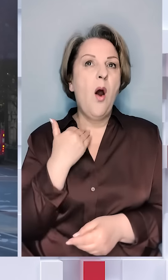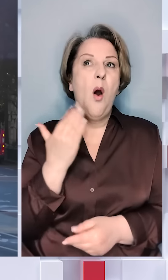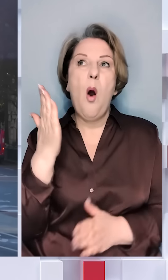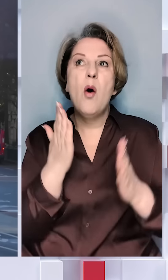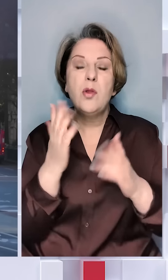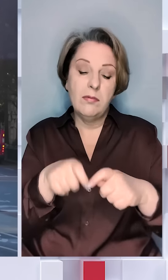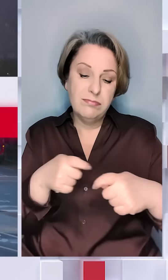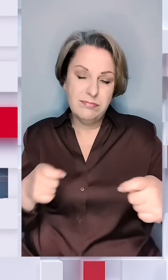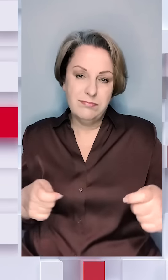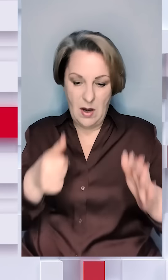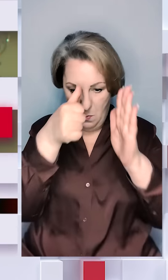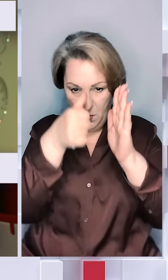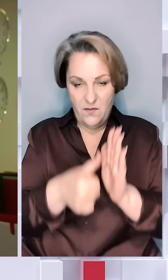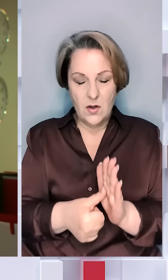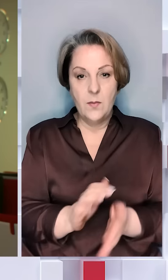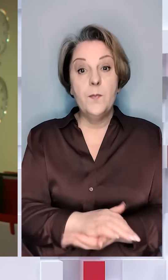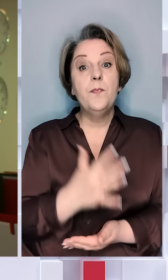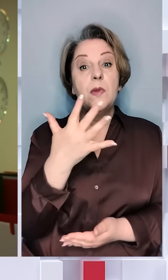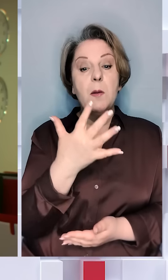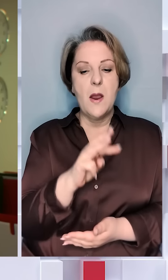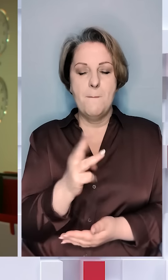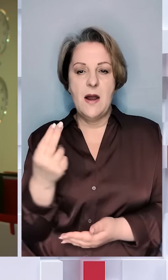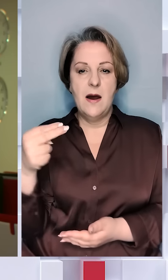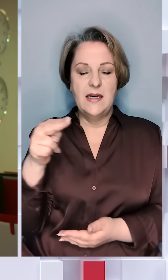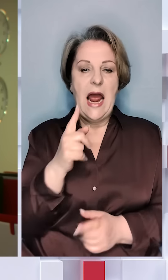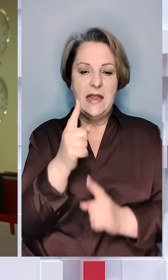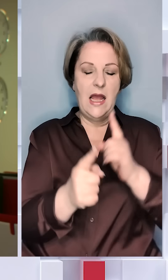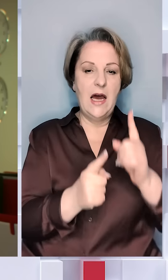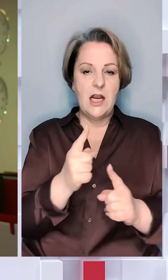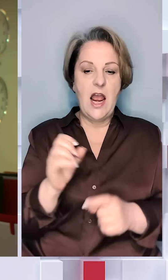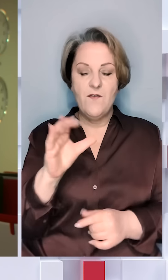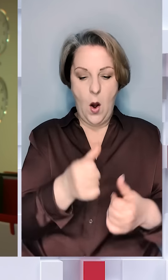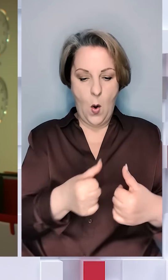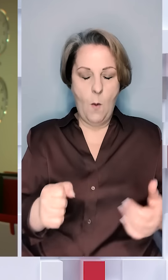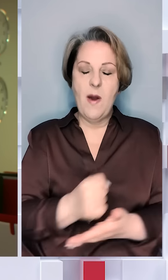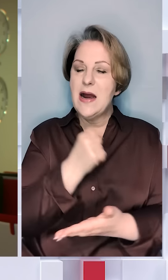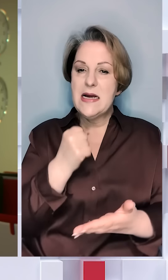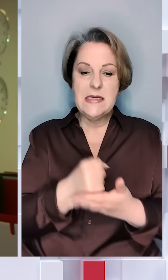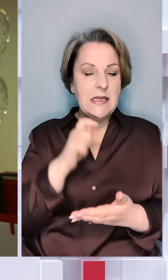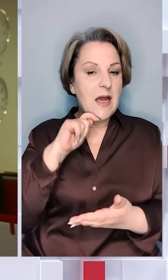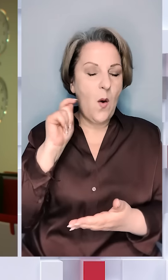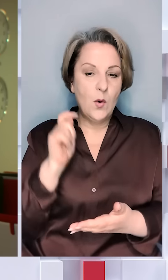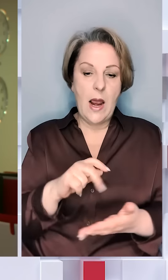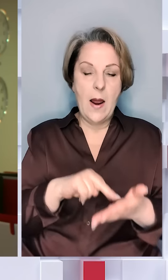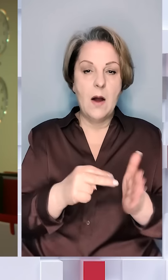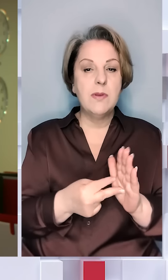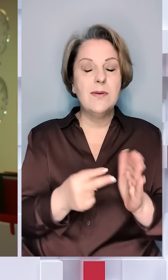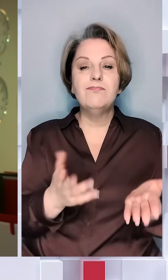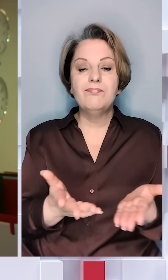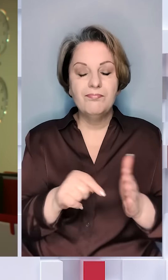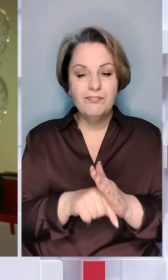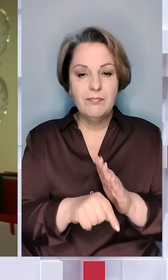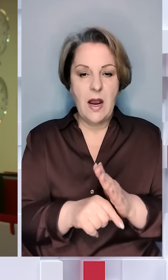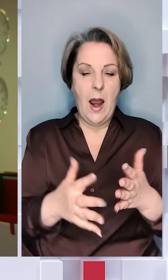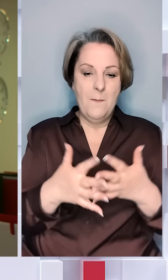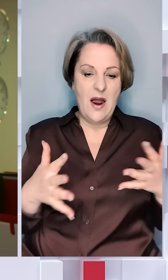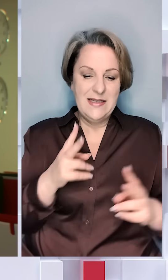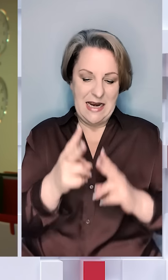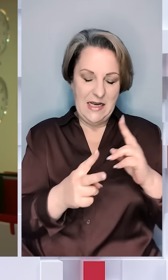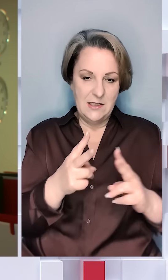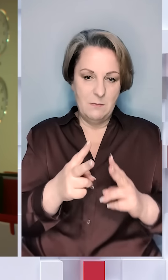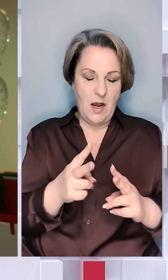уже півроку. 50 мільярдів на реформи. Єврокомісія схвалила український план, який передбачає масштабні зміни